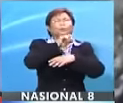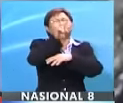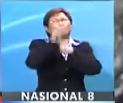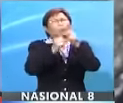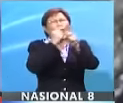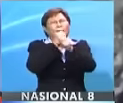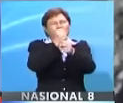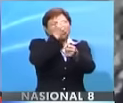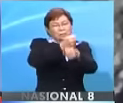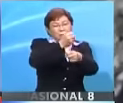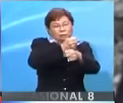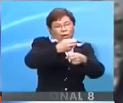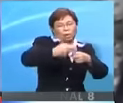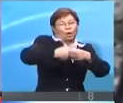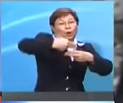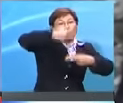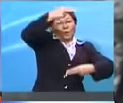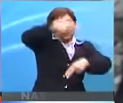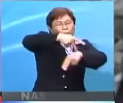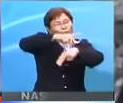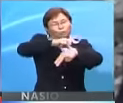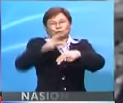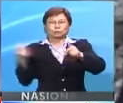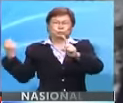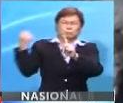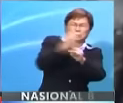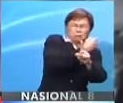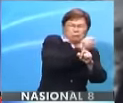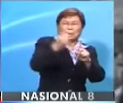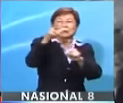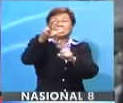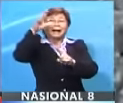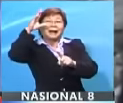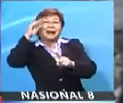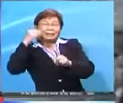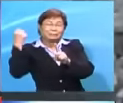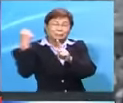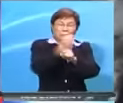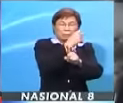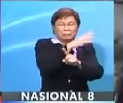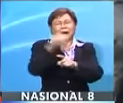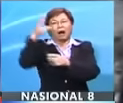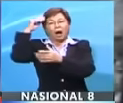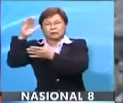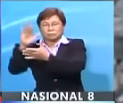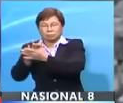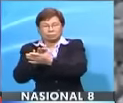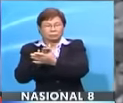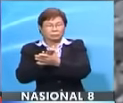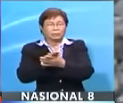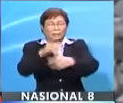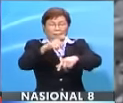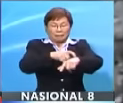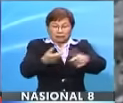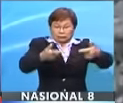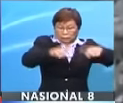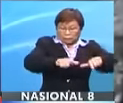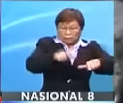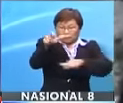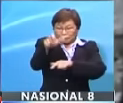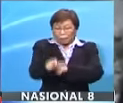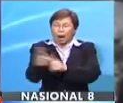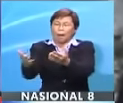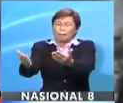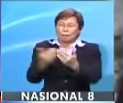bekerja di sebuah hotel di port dickon telah diserang tiga lelaki termasuk suaminya difahamkan ketika kejadian